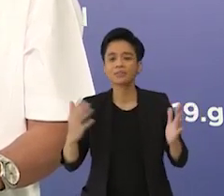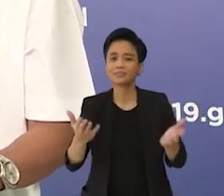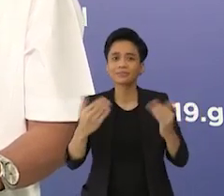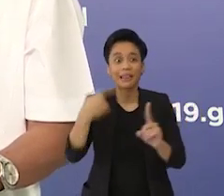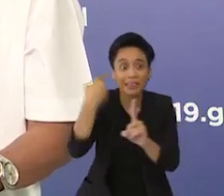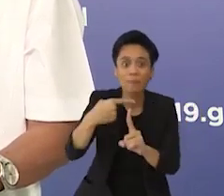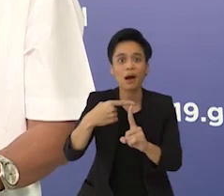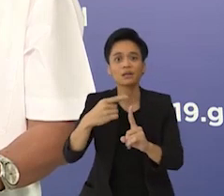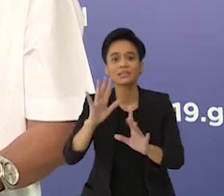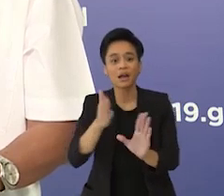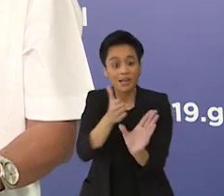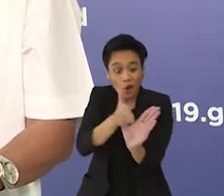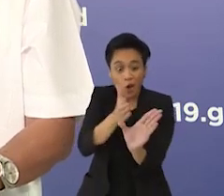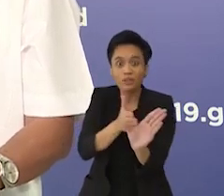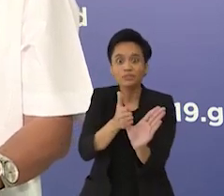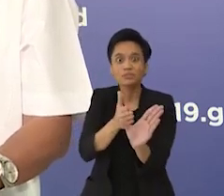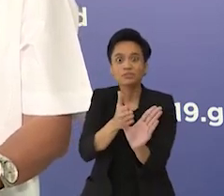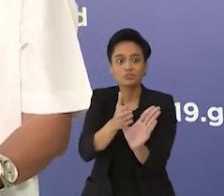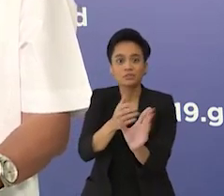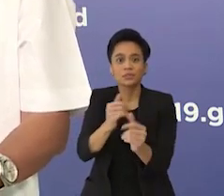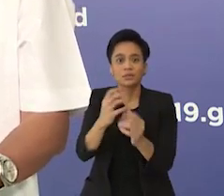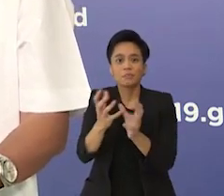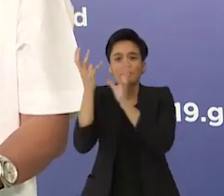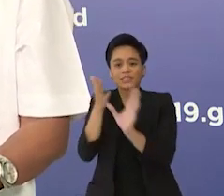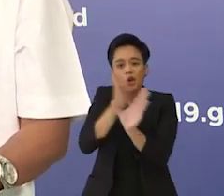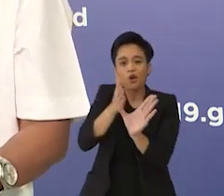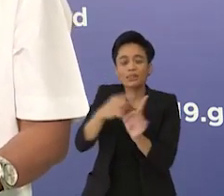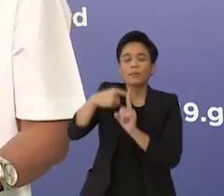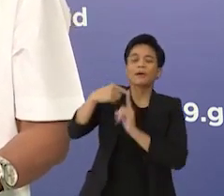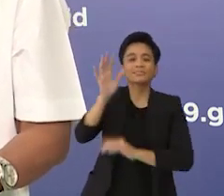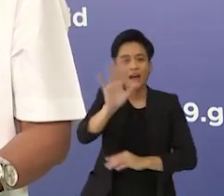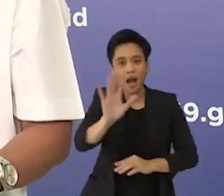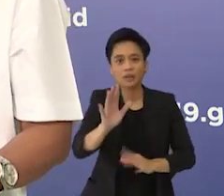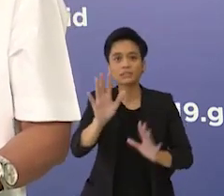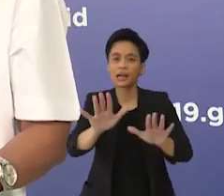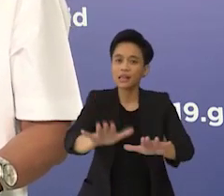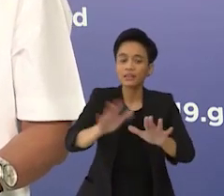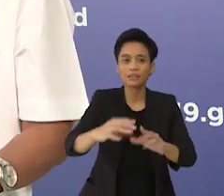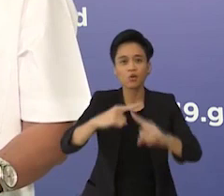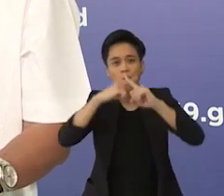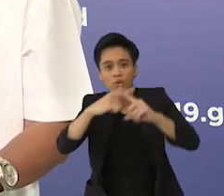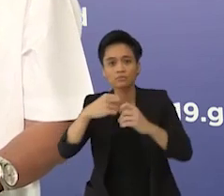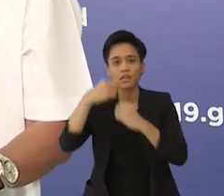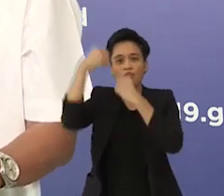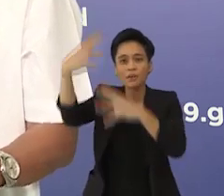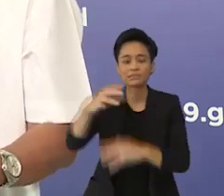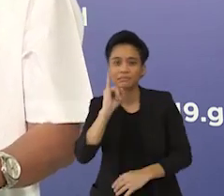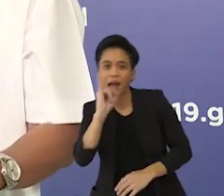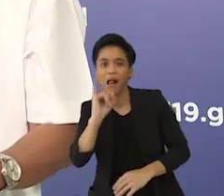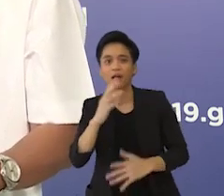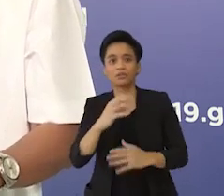lagi dengan beban psikologis dari berita berita atau informasi yang tidak benar yang justru nanti akan